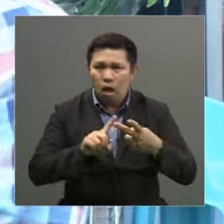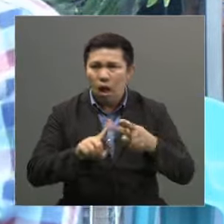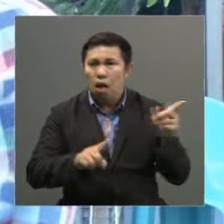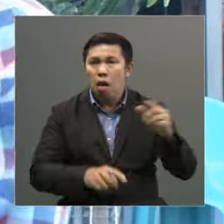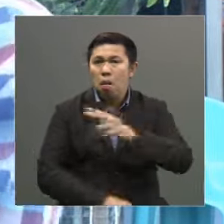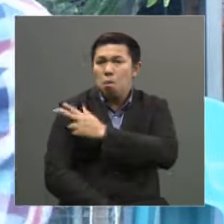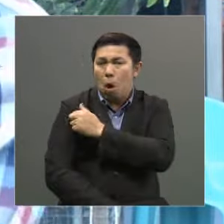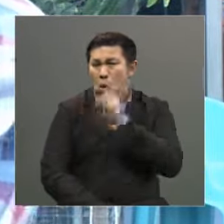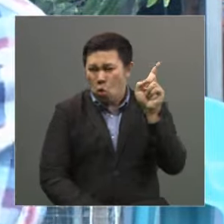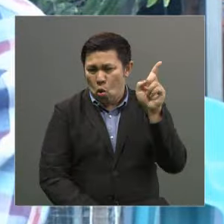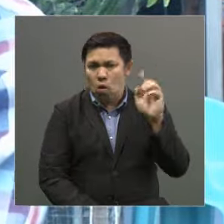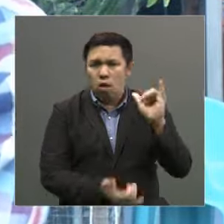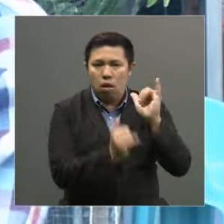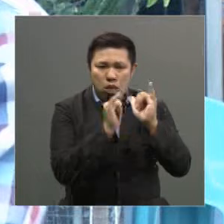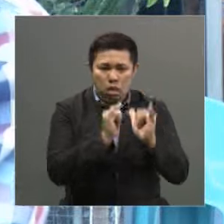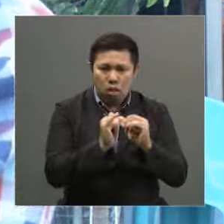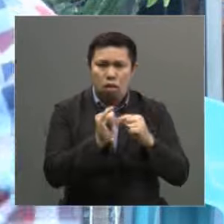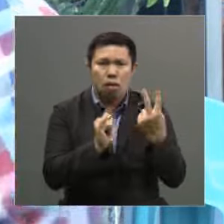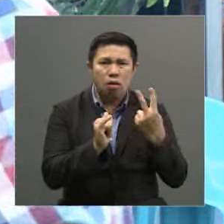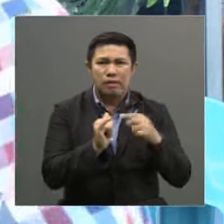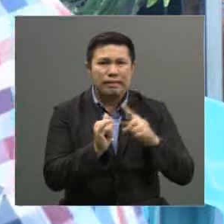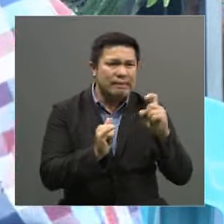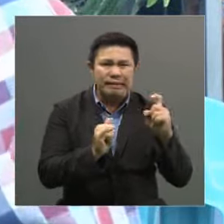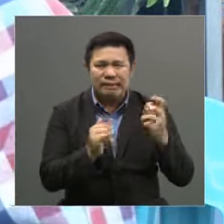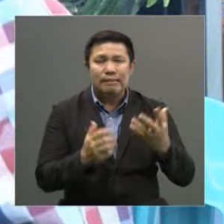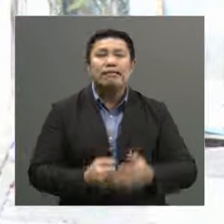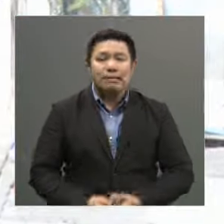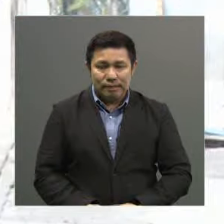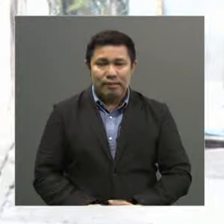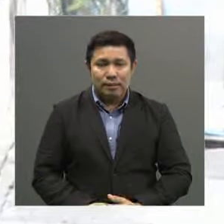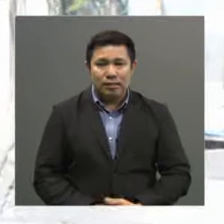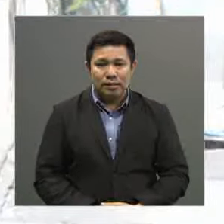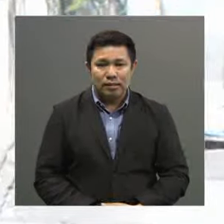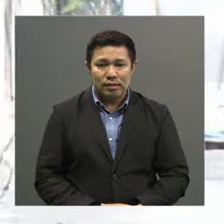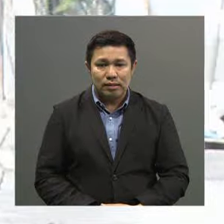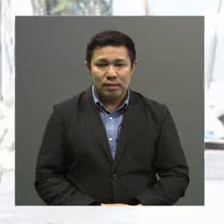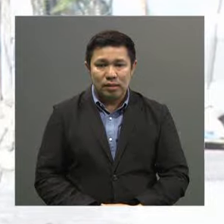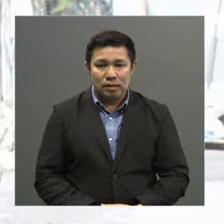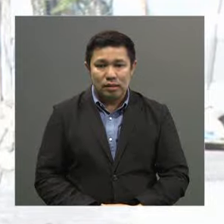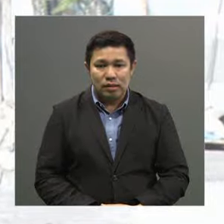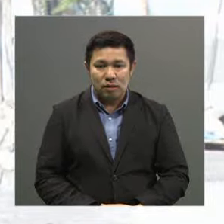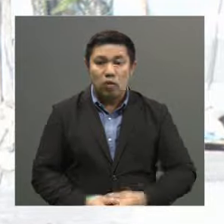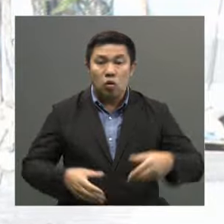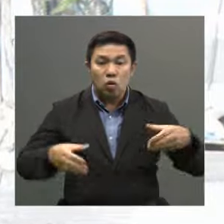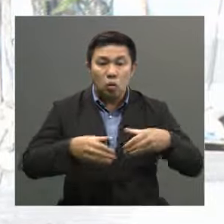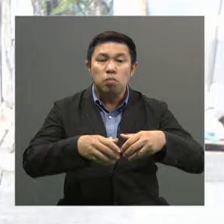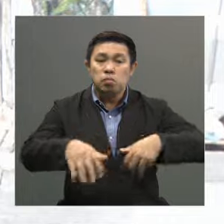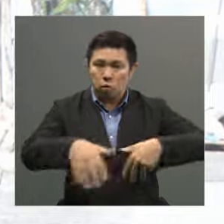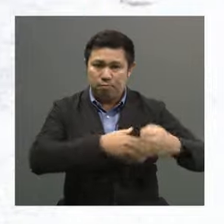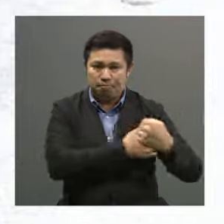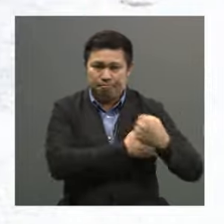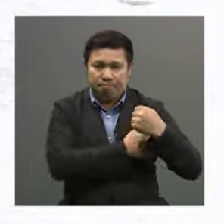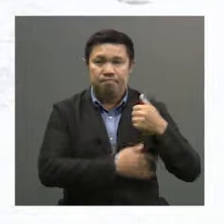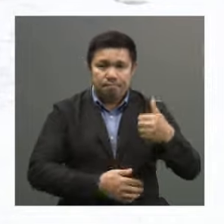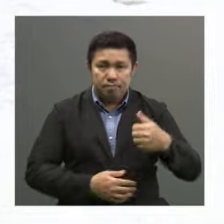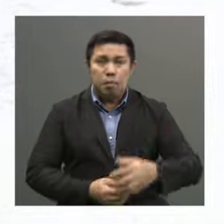นึงกลายเป็นคนติดเตียง2คนอยู่ร่วมกัน นะก็ยังโชคดีที่ว่าพลังของชุมชนนะมีความแข็งแกร่งน